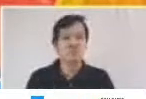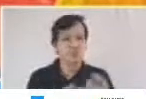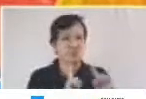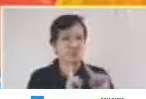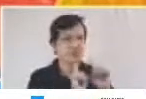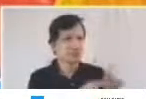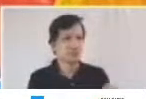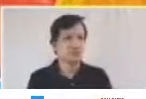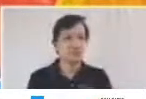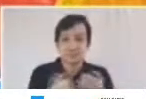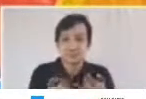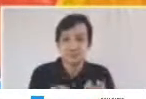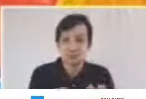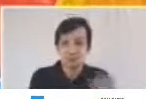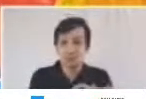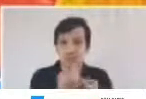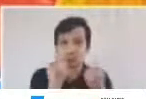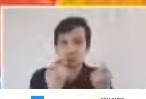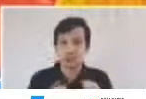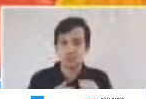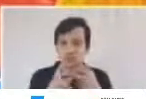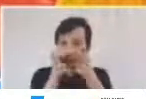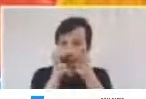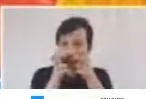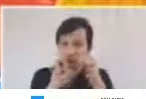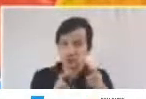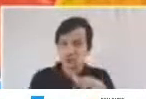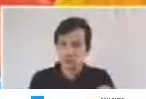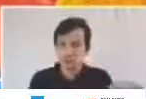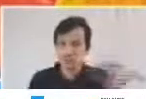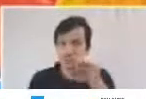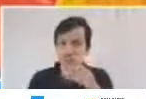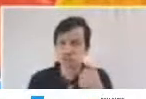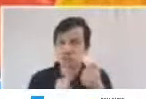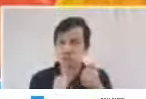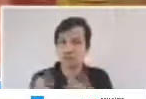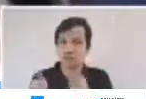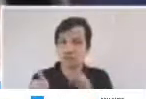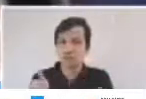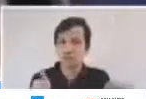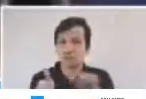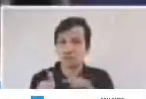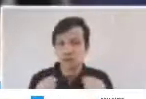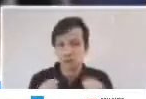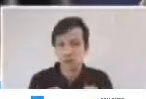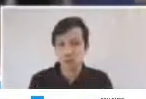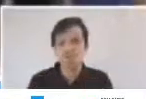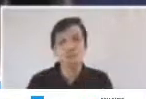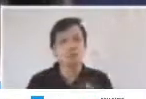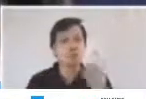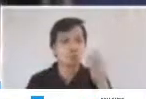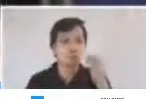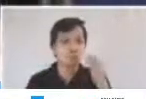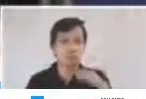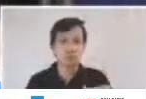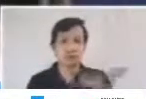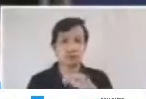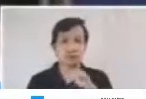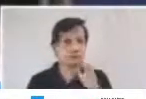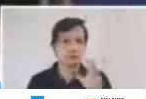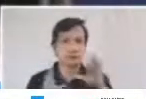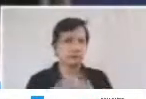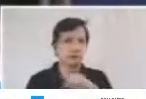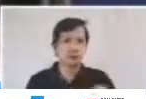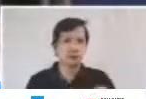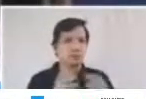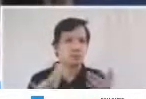magbubukas at magkakaroon ng limitadong transportasyon. Ngunit hindi raw ibig sabihin nito na kapag GCQ ay maaari na